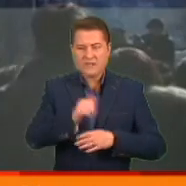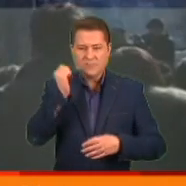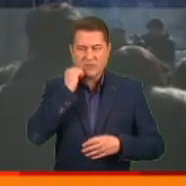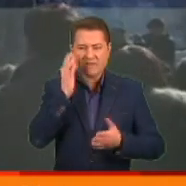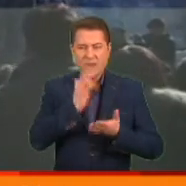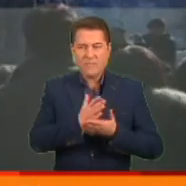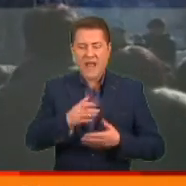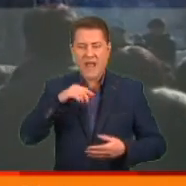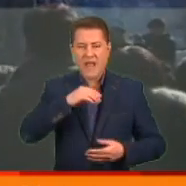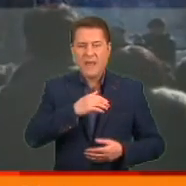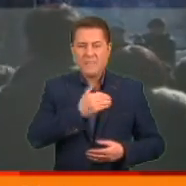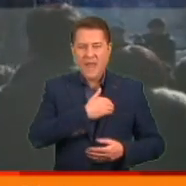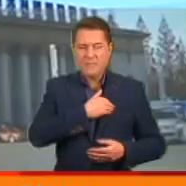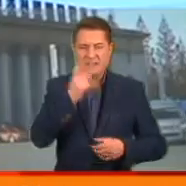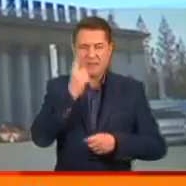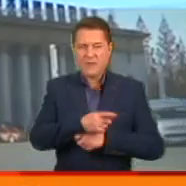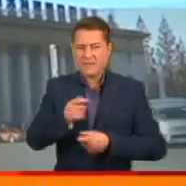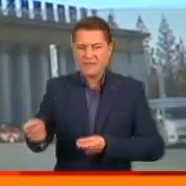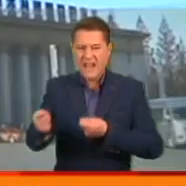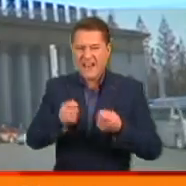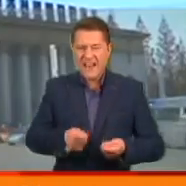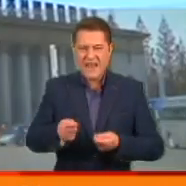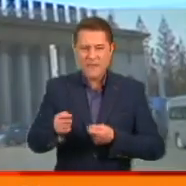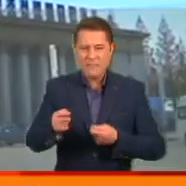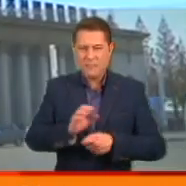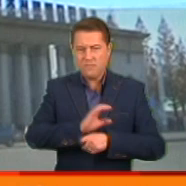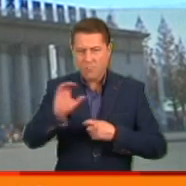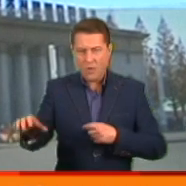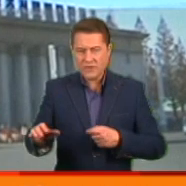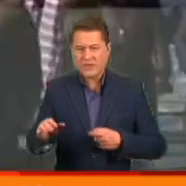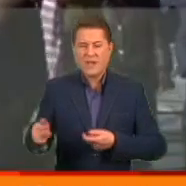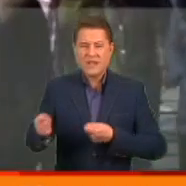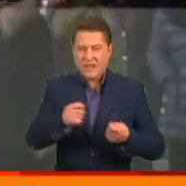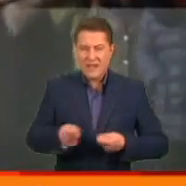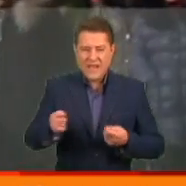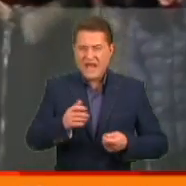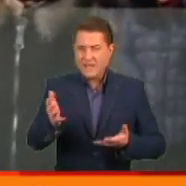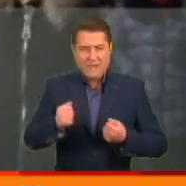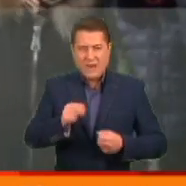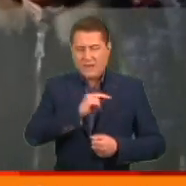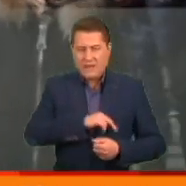намір заборонити імпорт текстилю та риби з КНДР, а також не брати на роботу громадян цієї